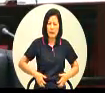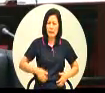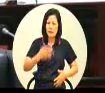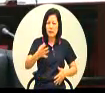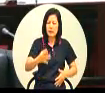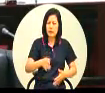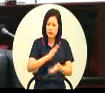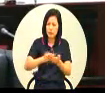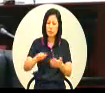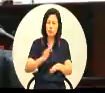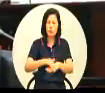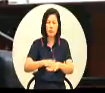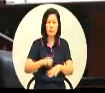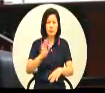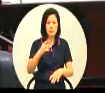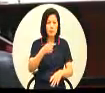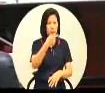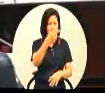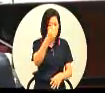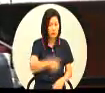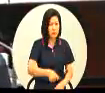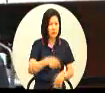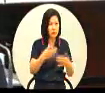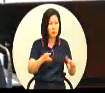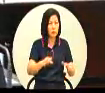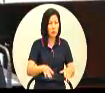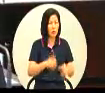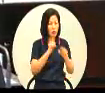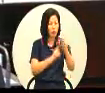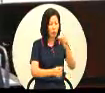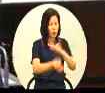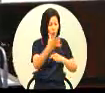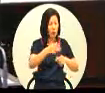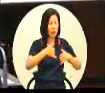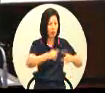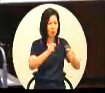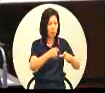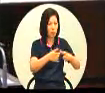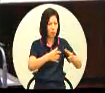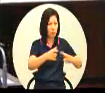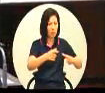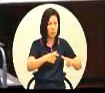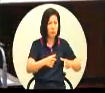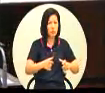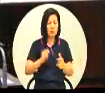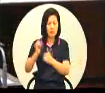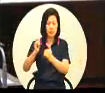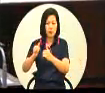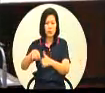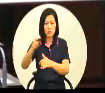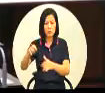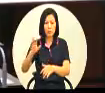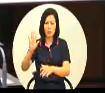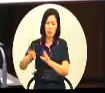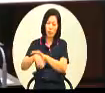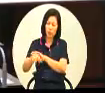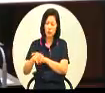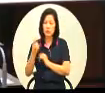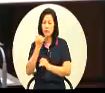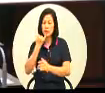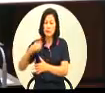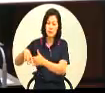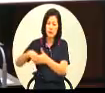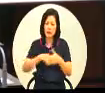是我们花了1亿多，在中华路这个公园，拄啊附近的民众拄到有闲会带孙仔、带囡仔去遐散